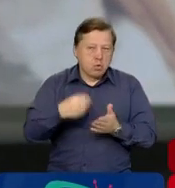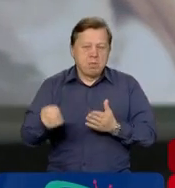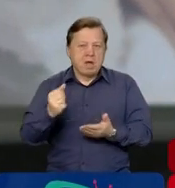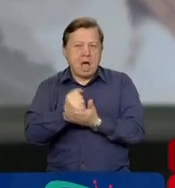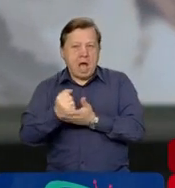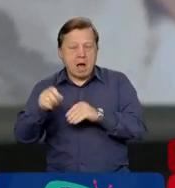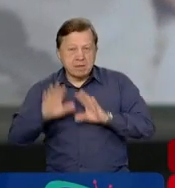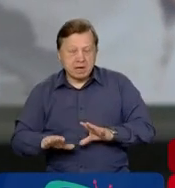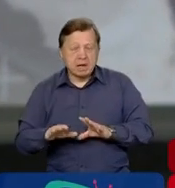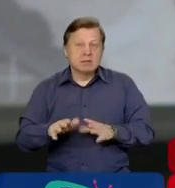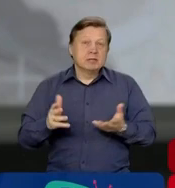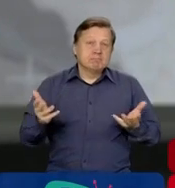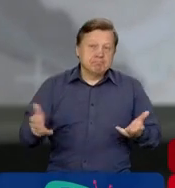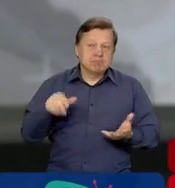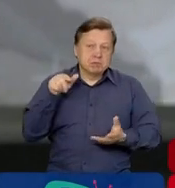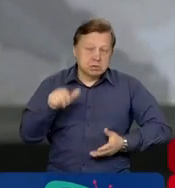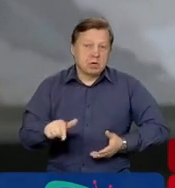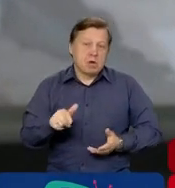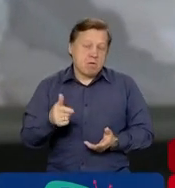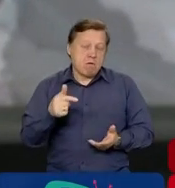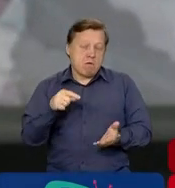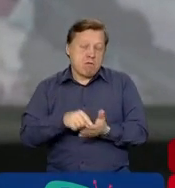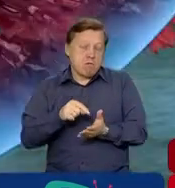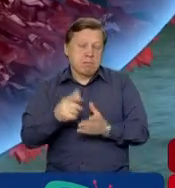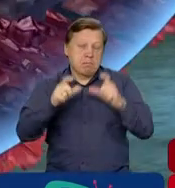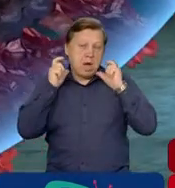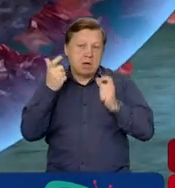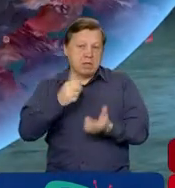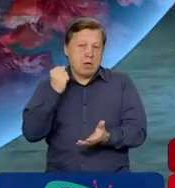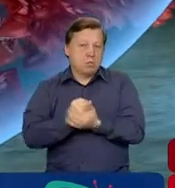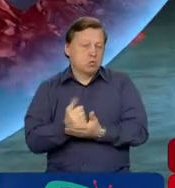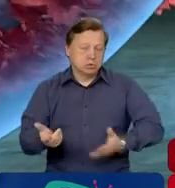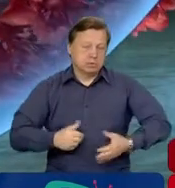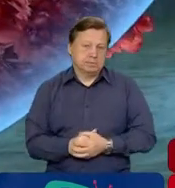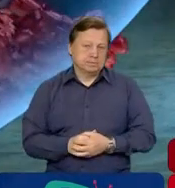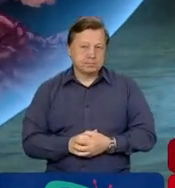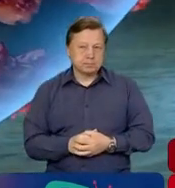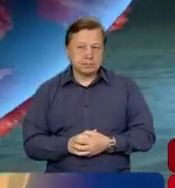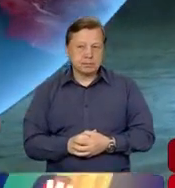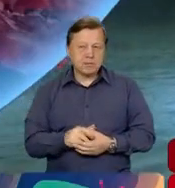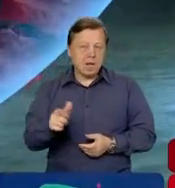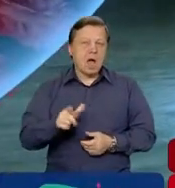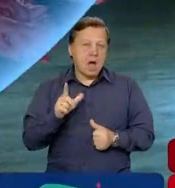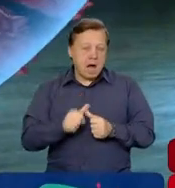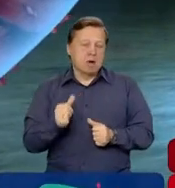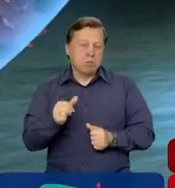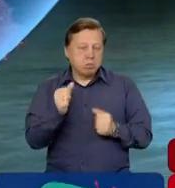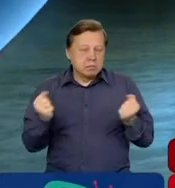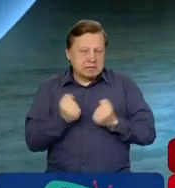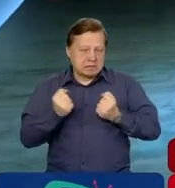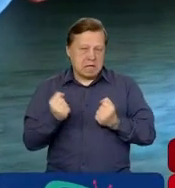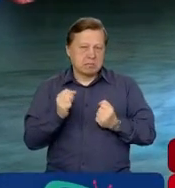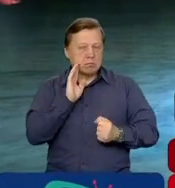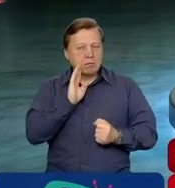to wtedy no, mamy to przeciwwskazanie do noszenia maseczki. Starajmy się tego przeciwwskazania nie nadużywać w miarę